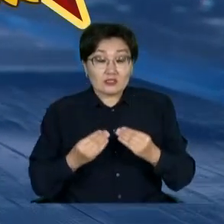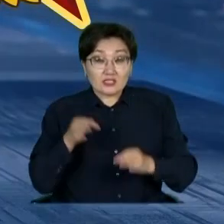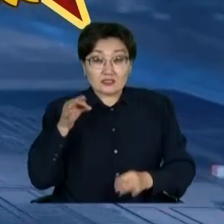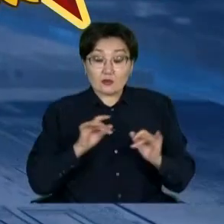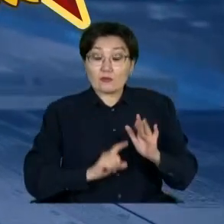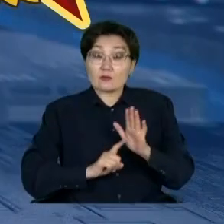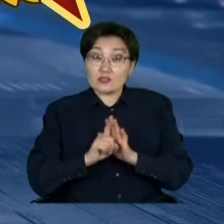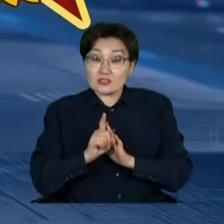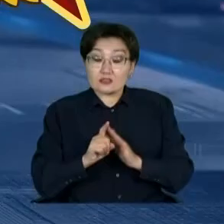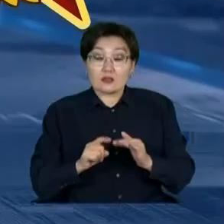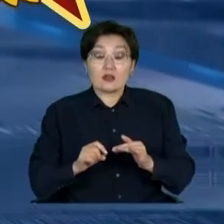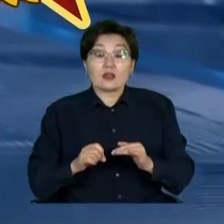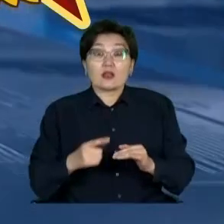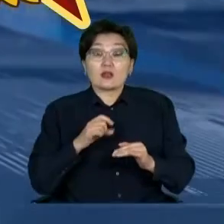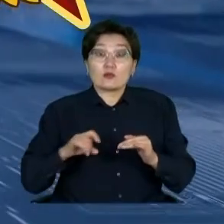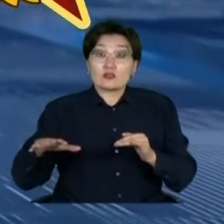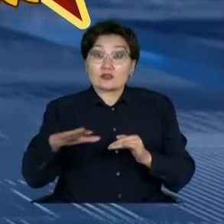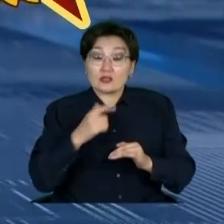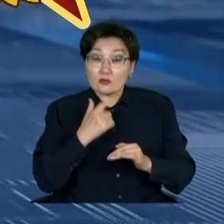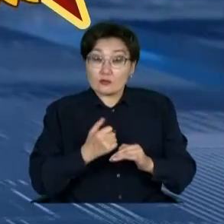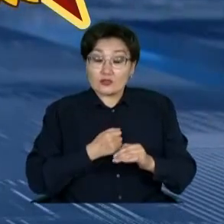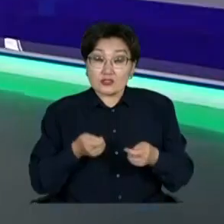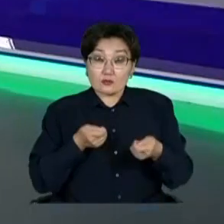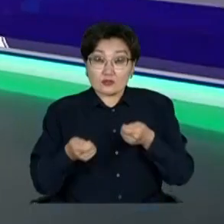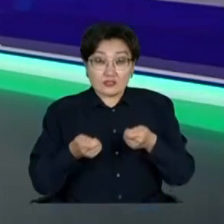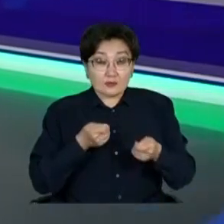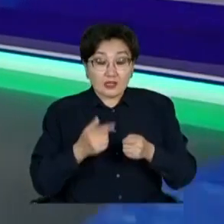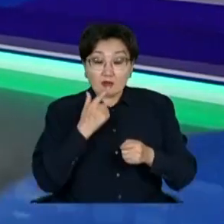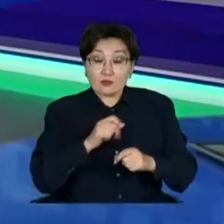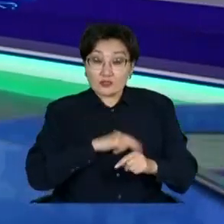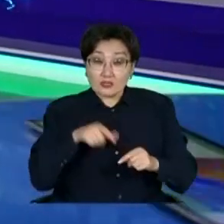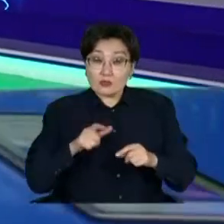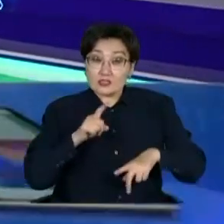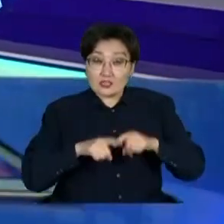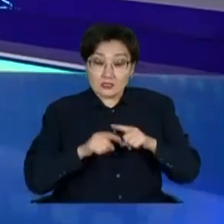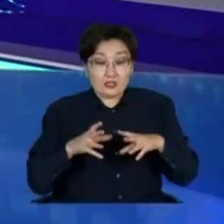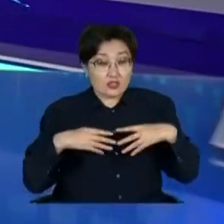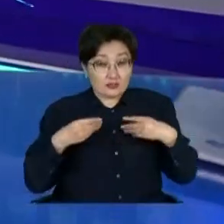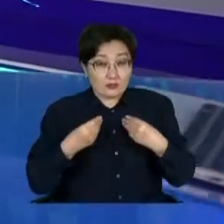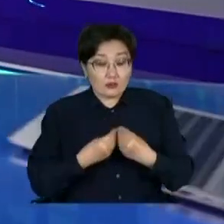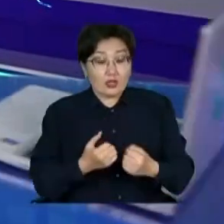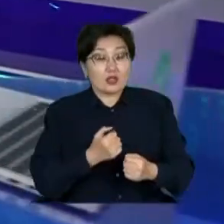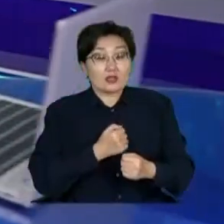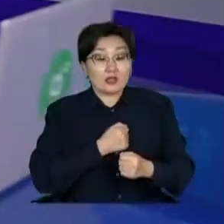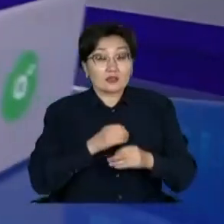іс қозғалды. Әуе қорғанысы күштерінің қолбасшылығы әскери қызметшінің туыстары мен жақындарына қайғыра көңіл айтады.